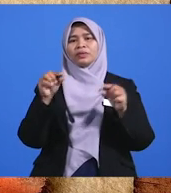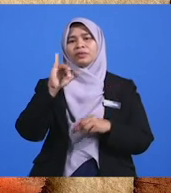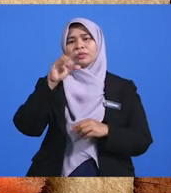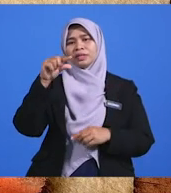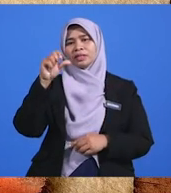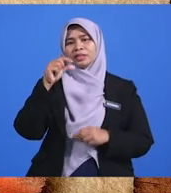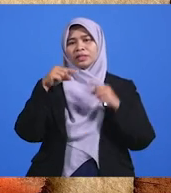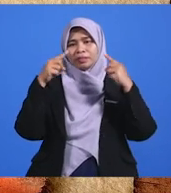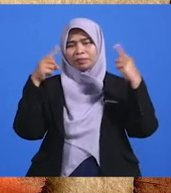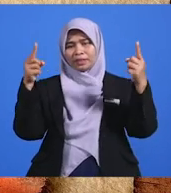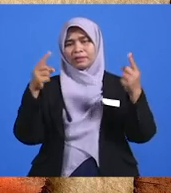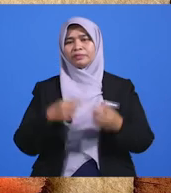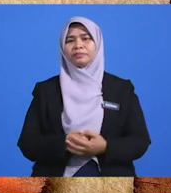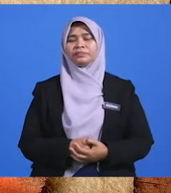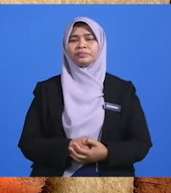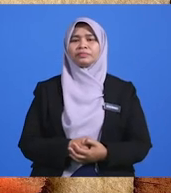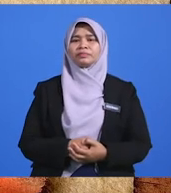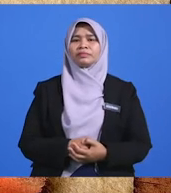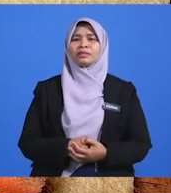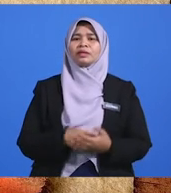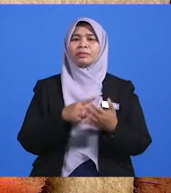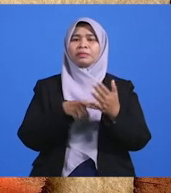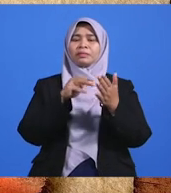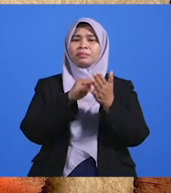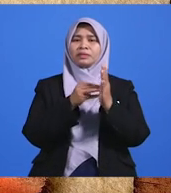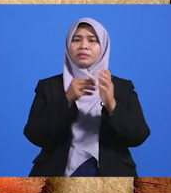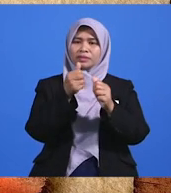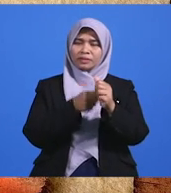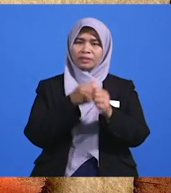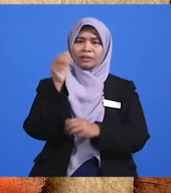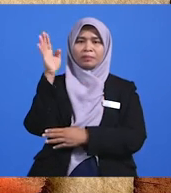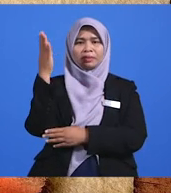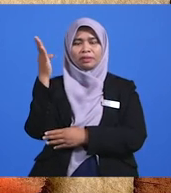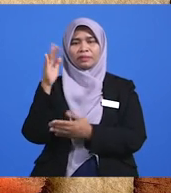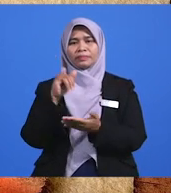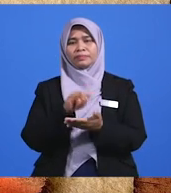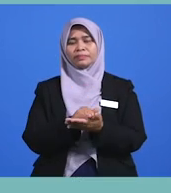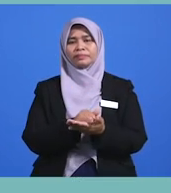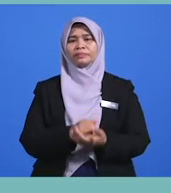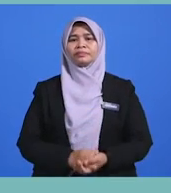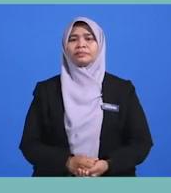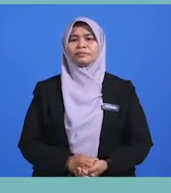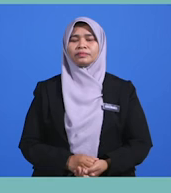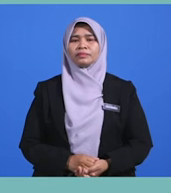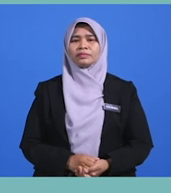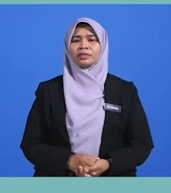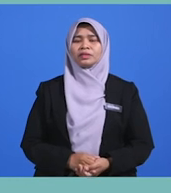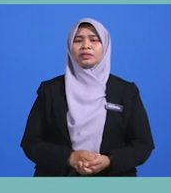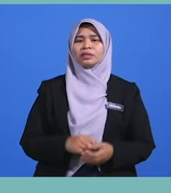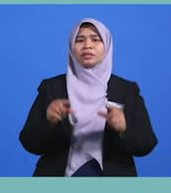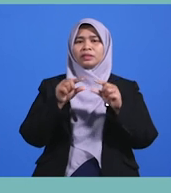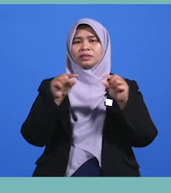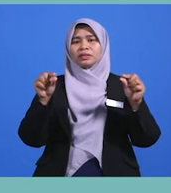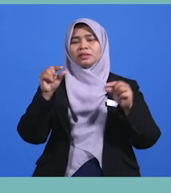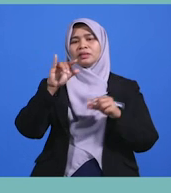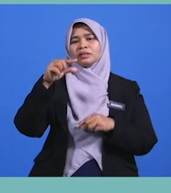murid-murid apa maksud yang ada di setiap perkara di dalam bendera Jalur Gemilang ini? Mari cikgu tunjukkan. Jalur Gemilang